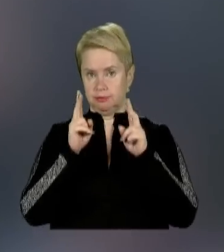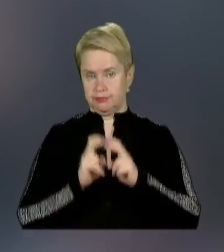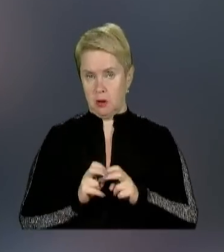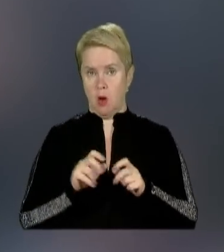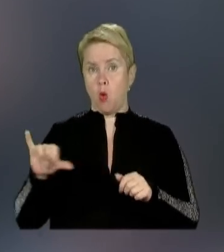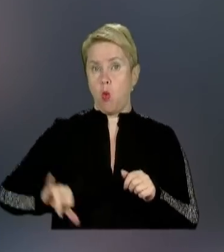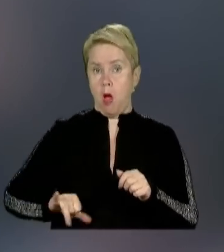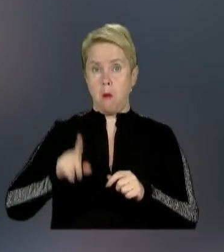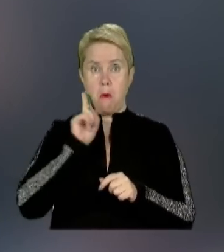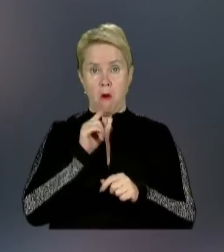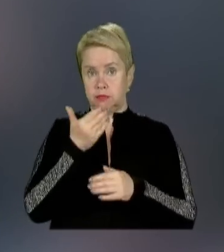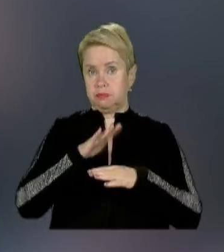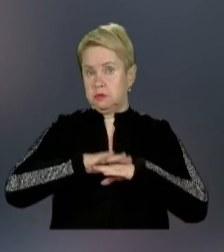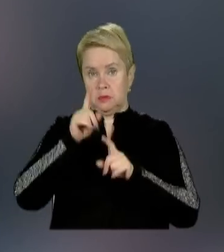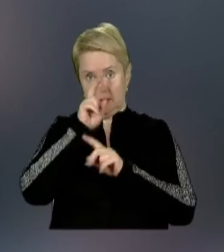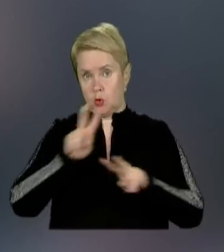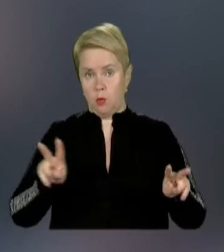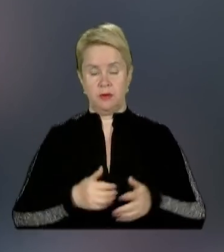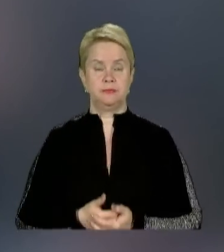Мотив хулігана поки невідомий.